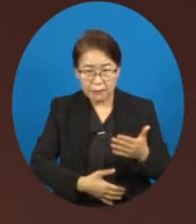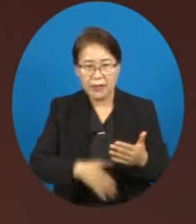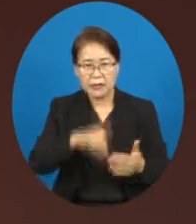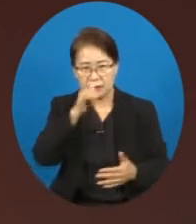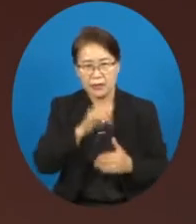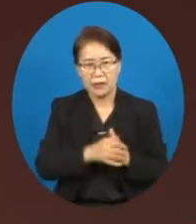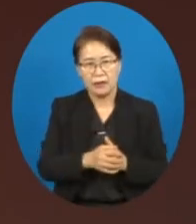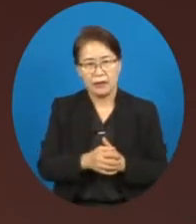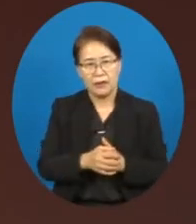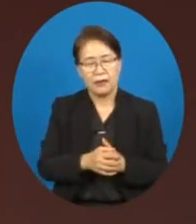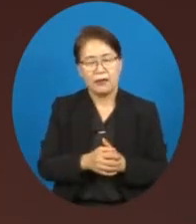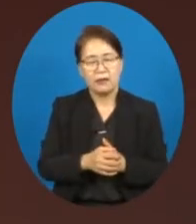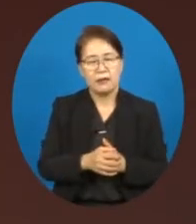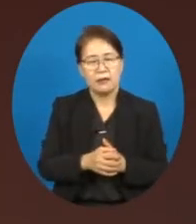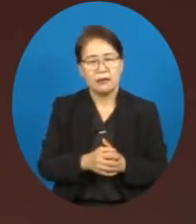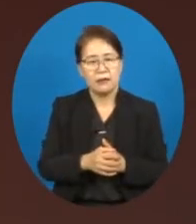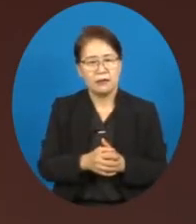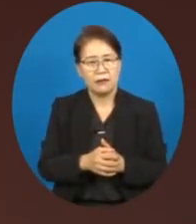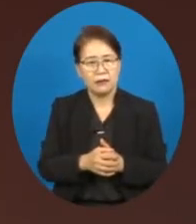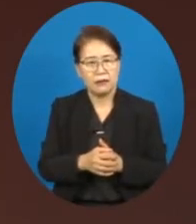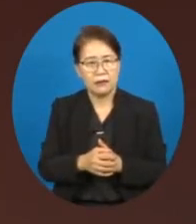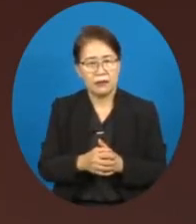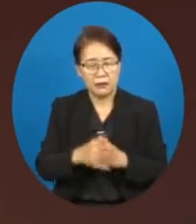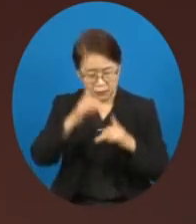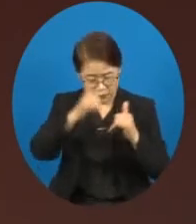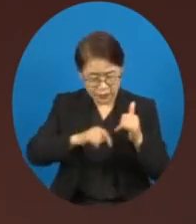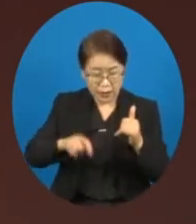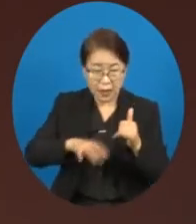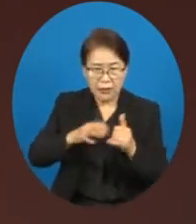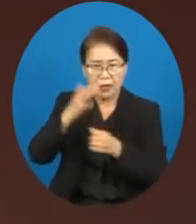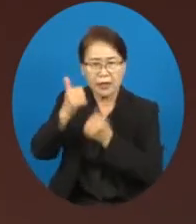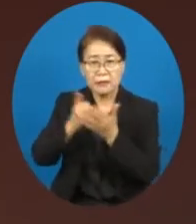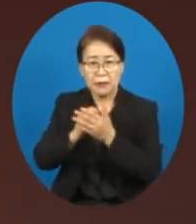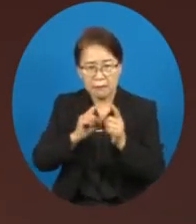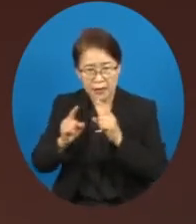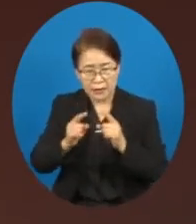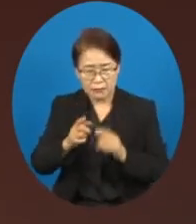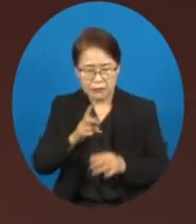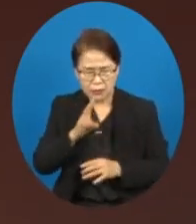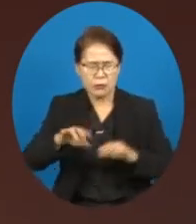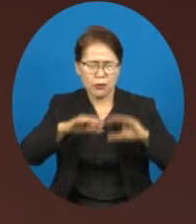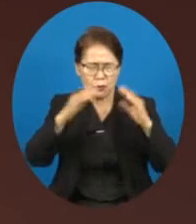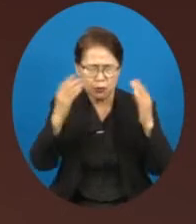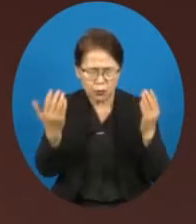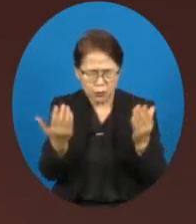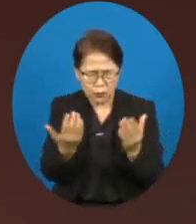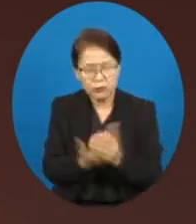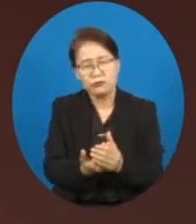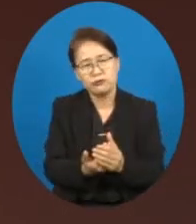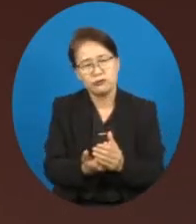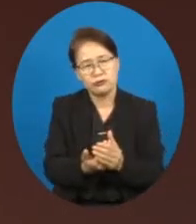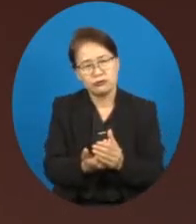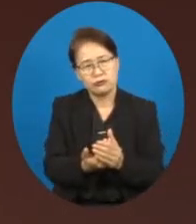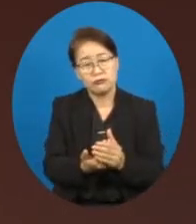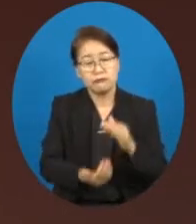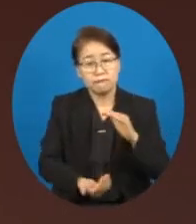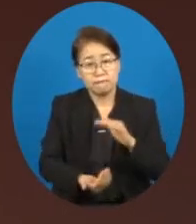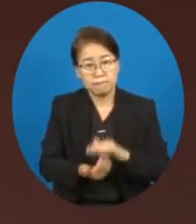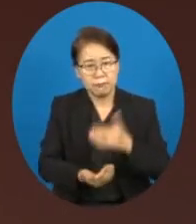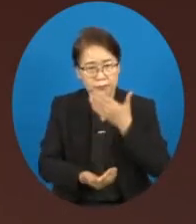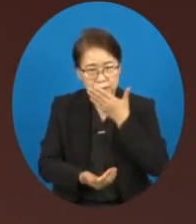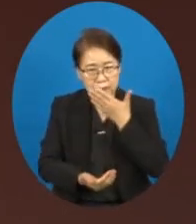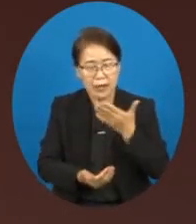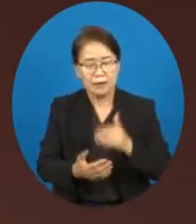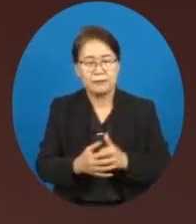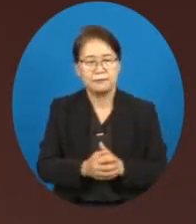여러분, 이것을 빼놓고는요, 역사 속에 하나님의 말씀의 예언이 다 이루어졌습니다.